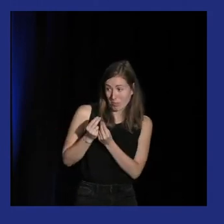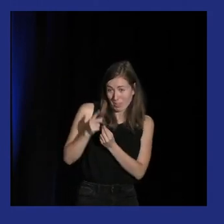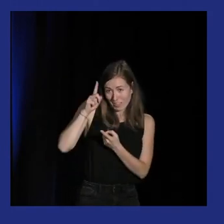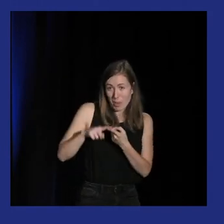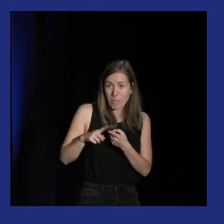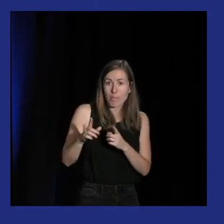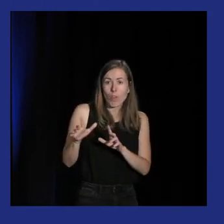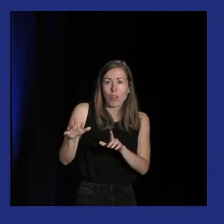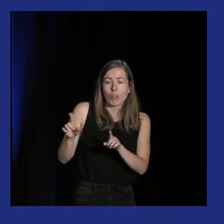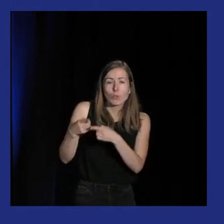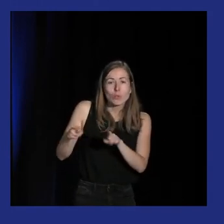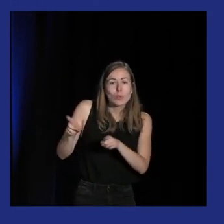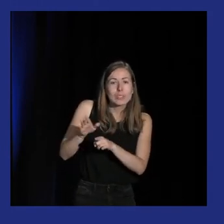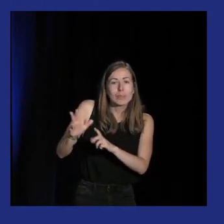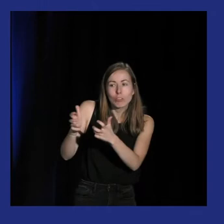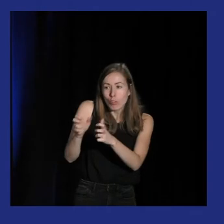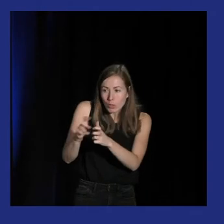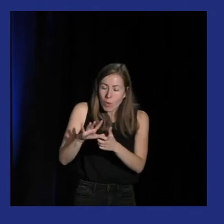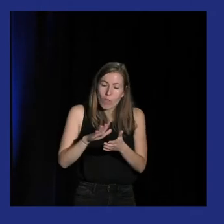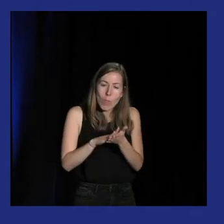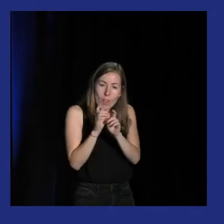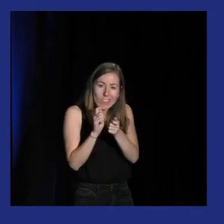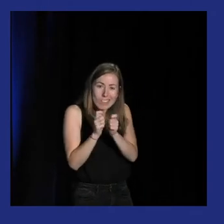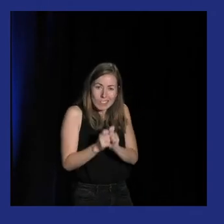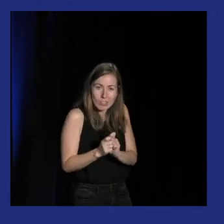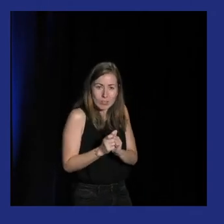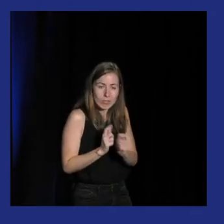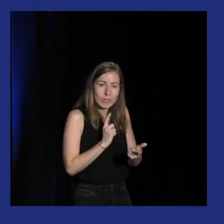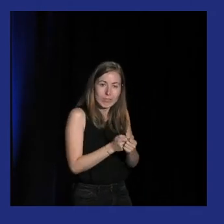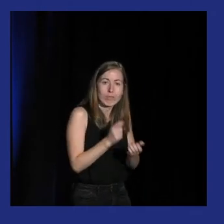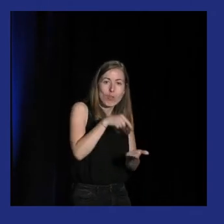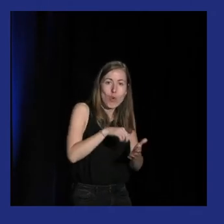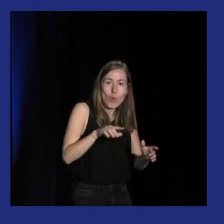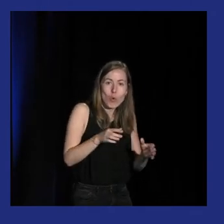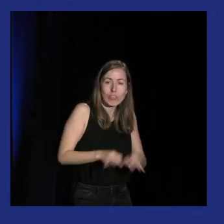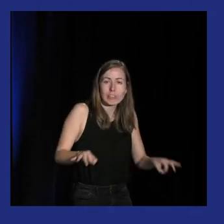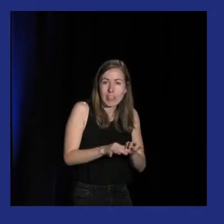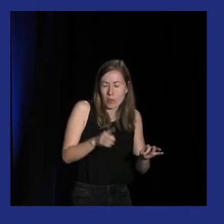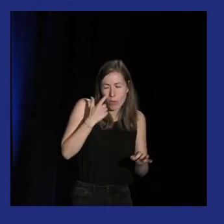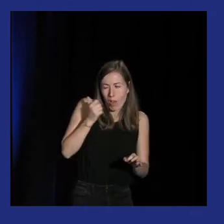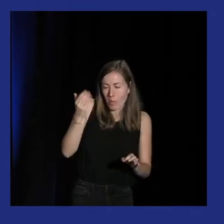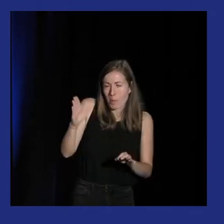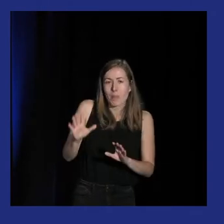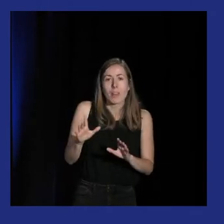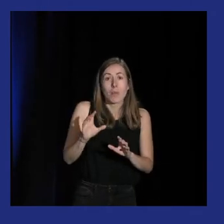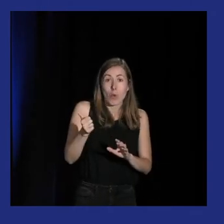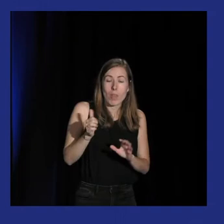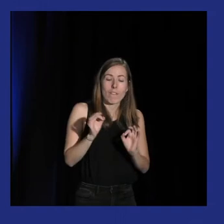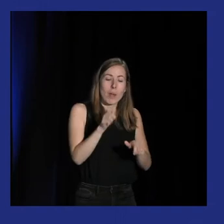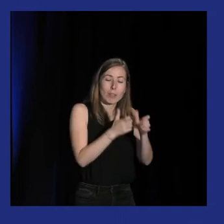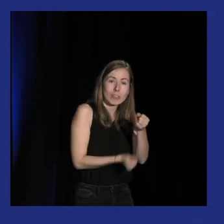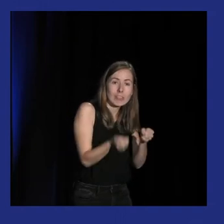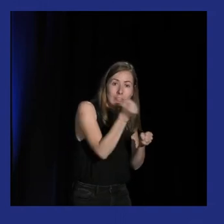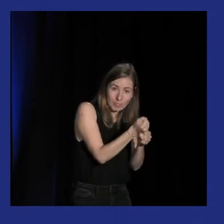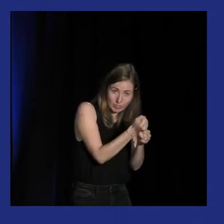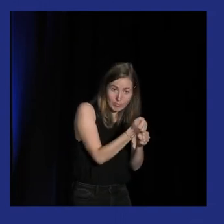reviendra plus tard dans cette table ronde et avant toute chose je voudrais passer par le dialogue avec les compositeurs et surtout les